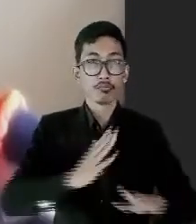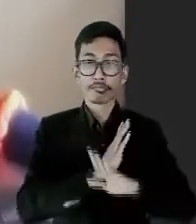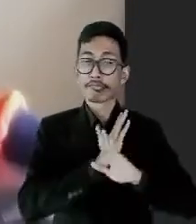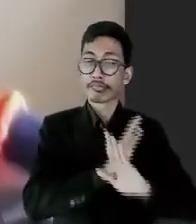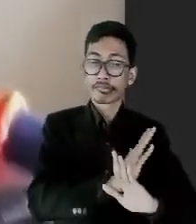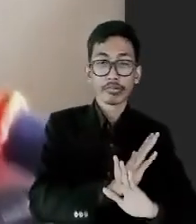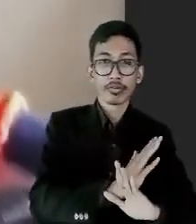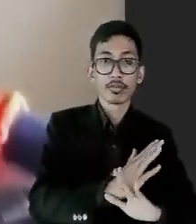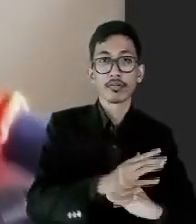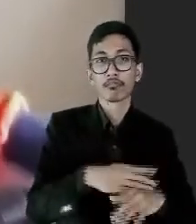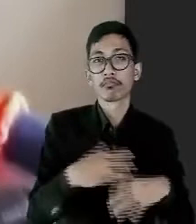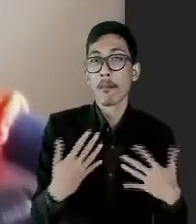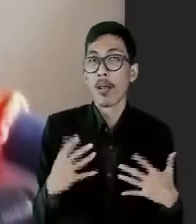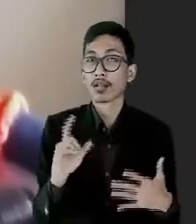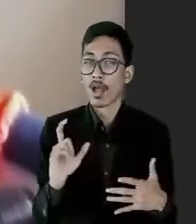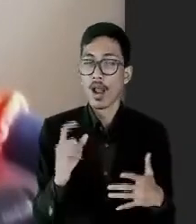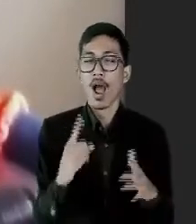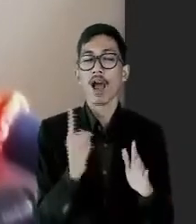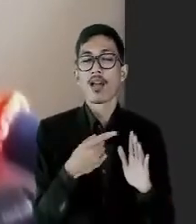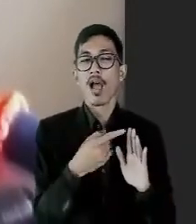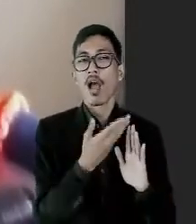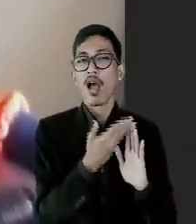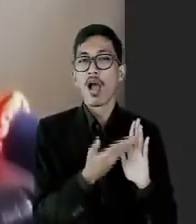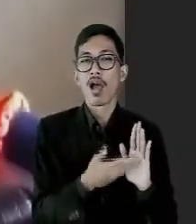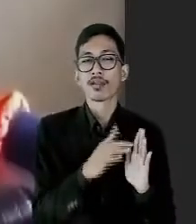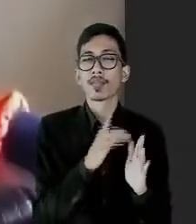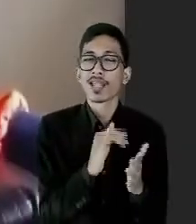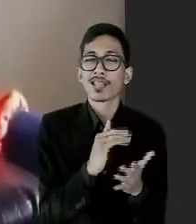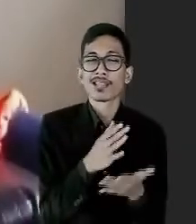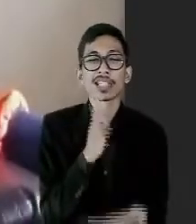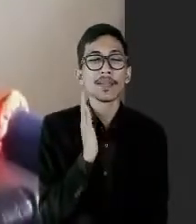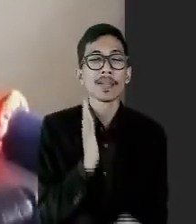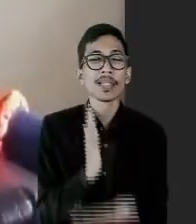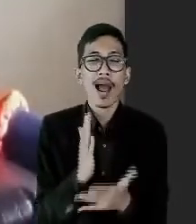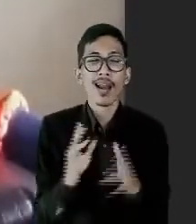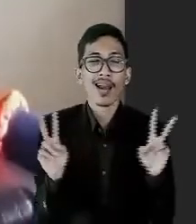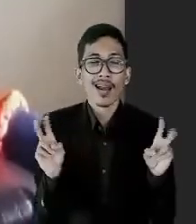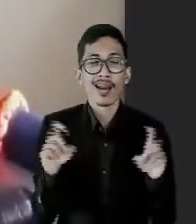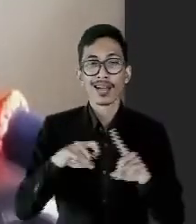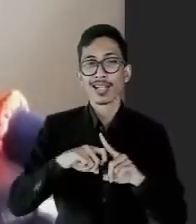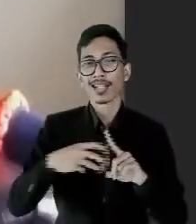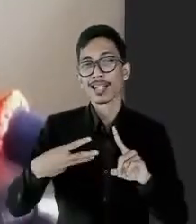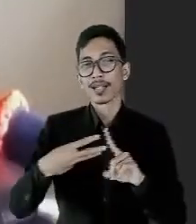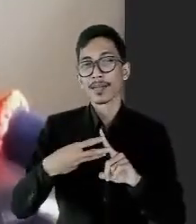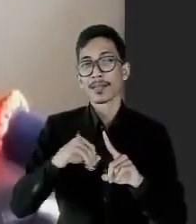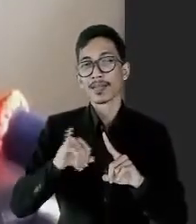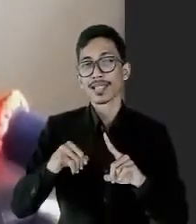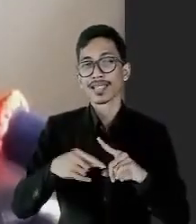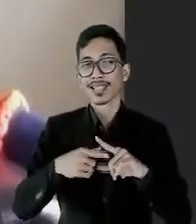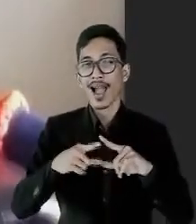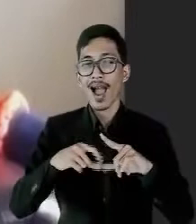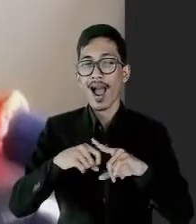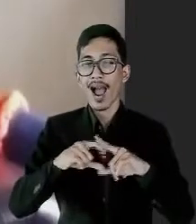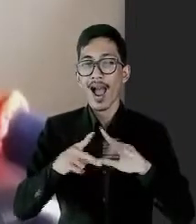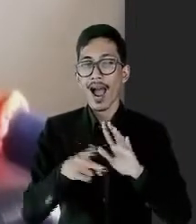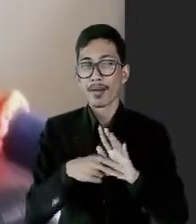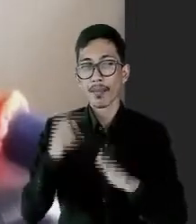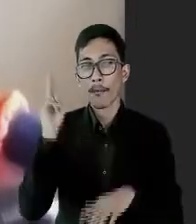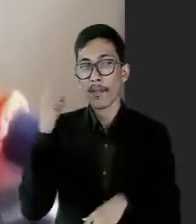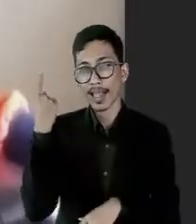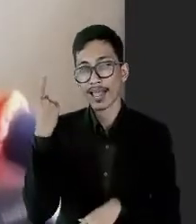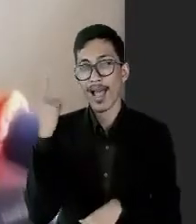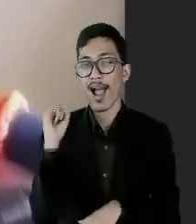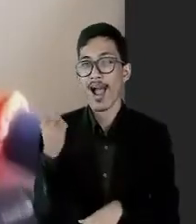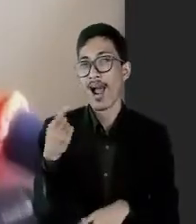Kota Jayapura. Ya, kebijakan pemerintah baik peraturan Wali Kota Jayapura dan juga beberapa instruksi Wali